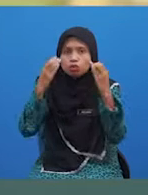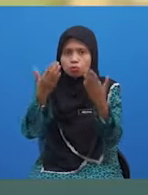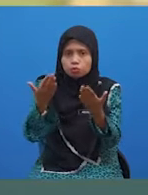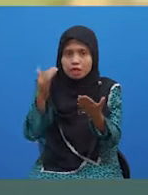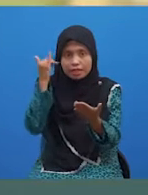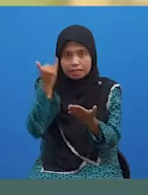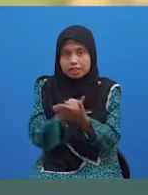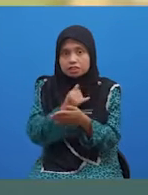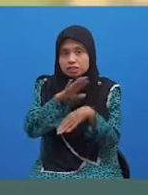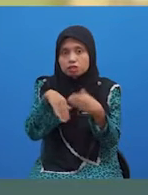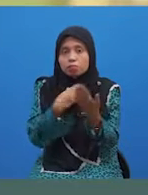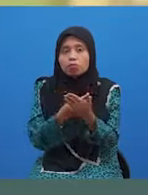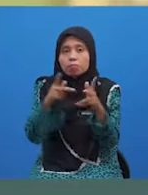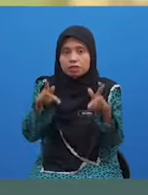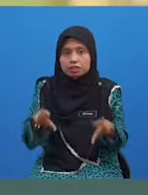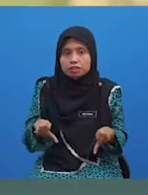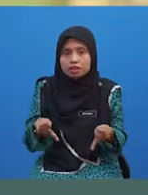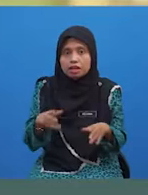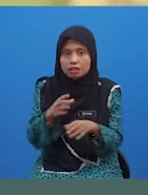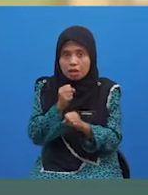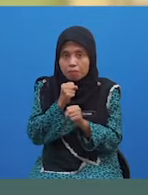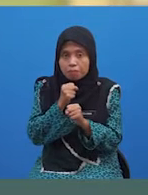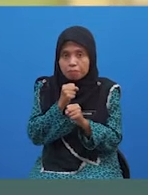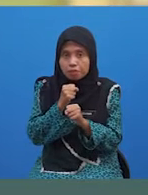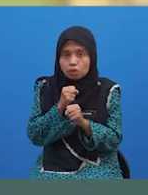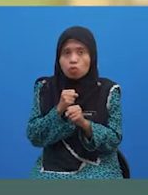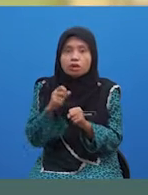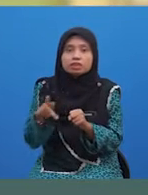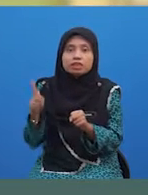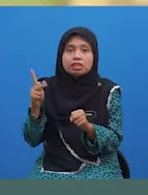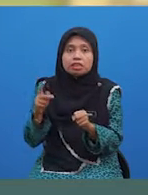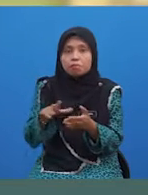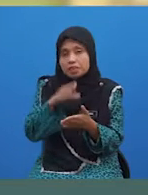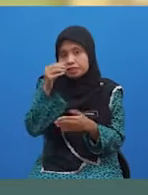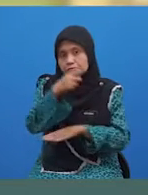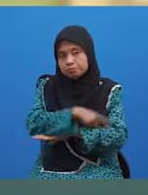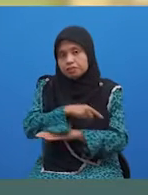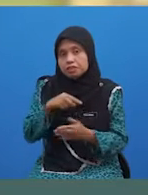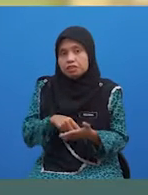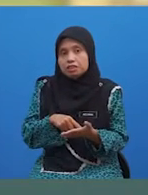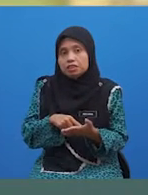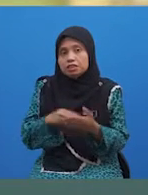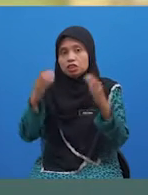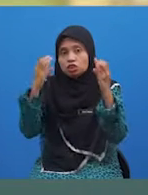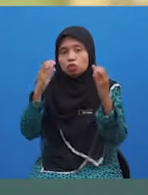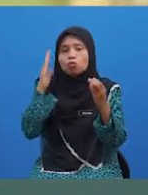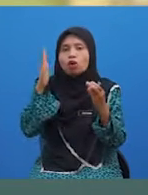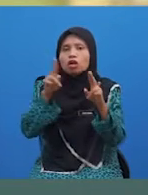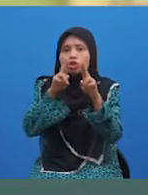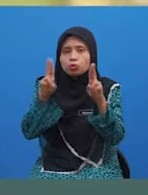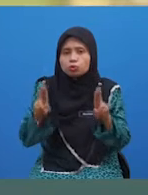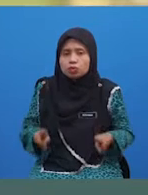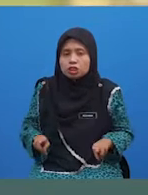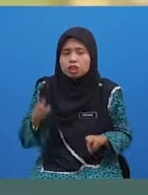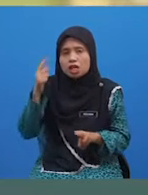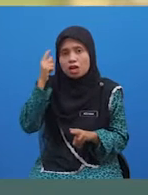Cikgu yakin semua pelajar sudah dapat menguasai pelajaran hari ini. Sekarang, cikgu akan uji